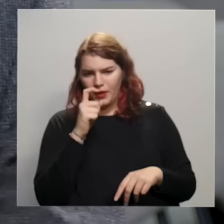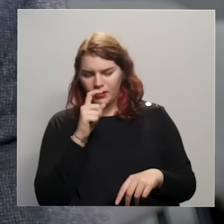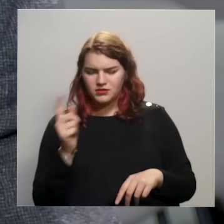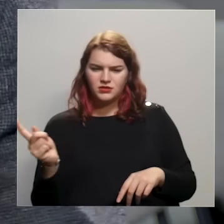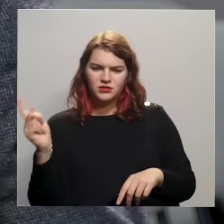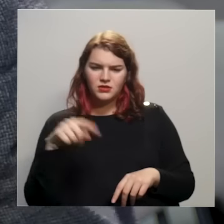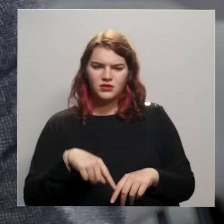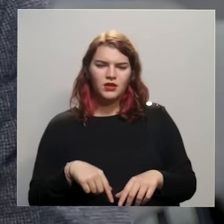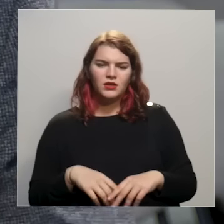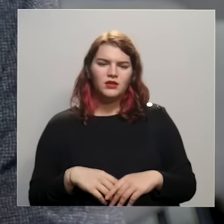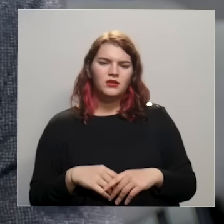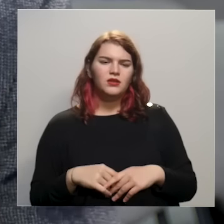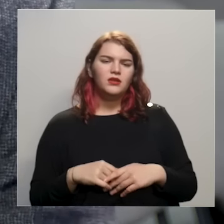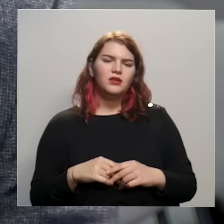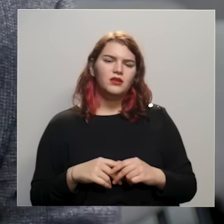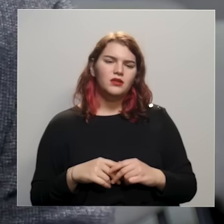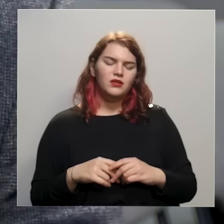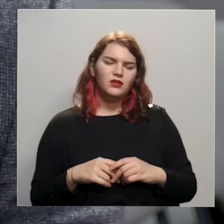lăsa cu